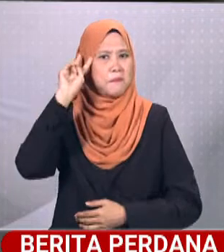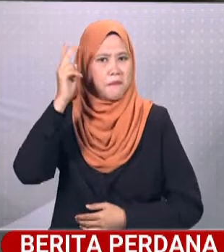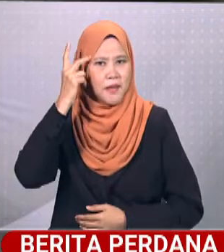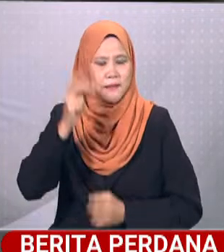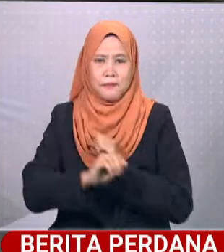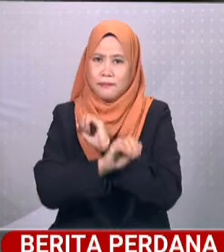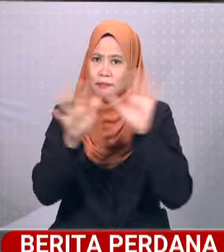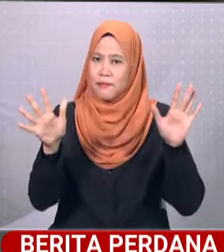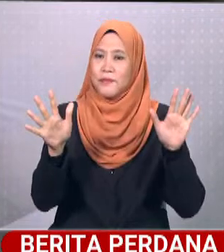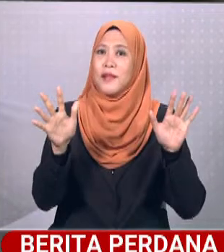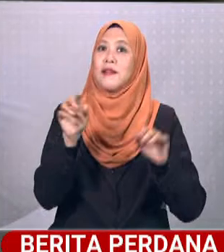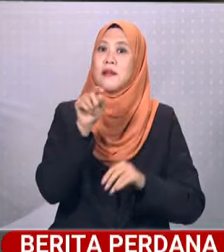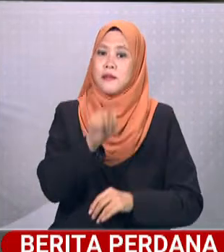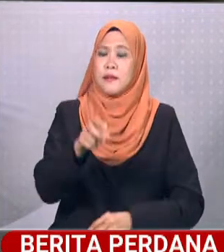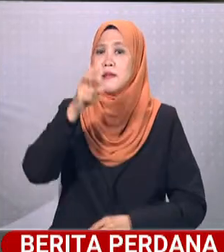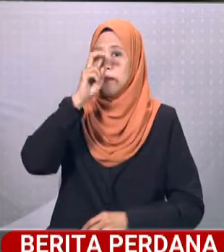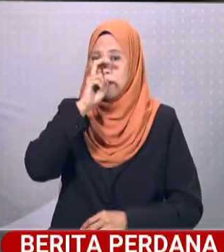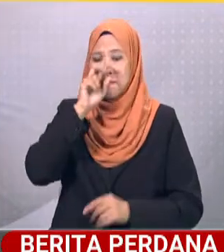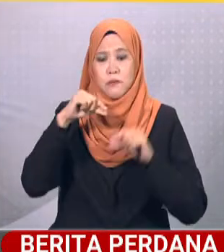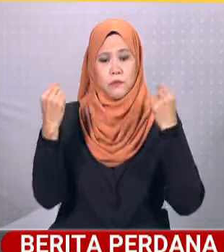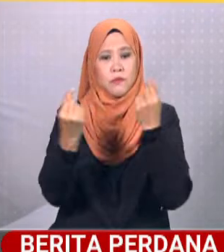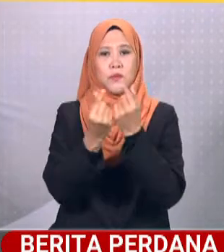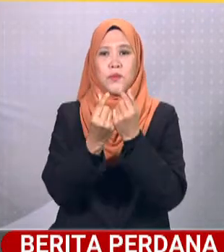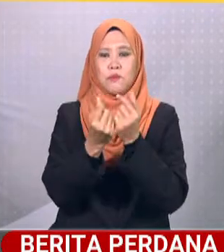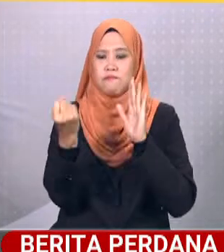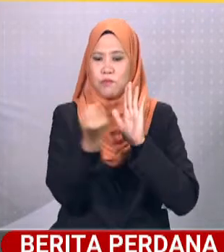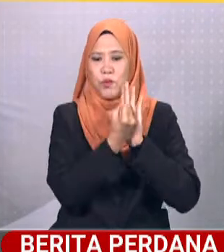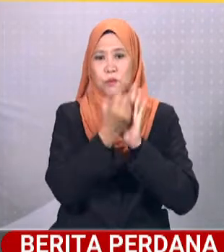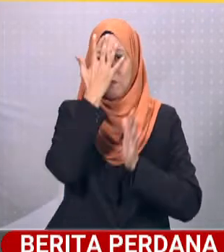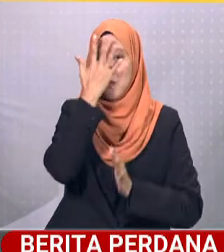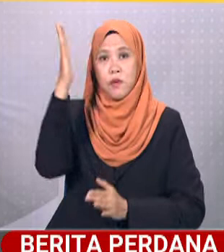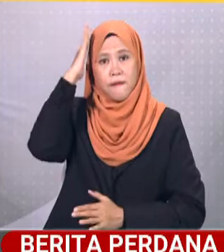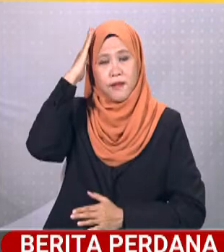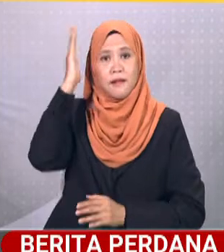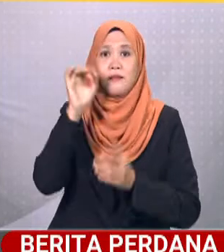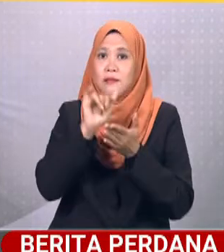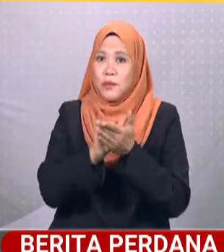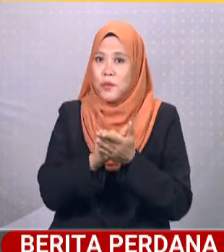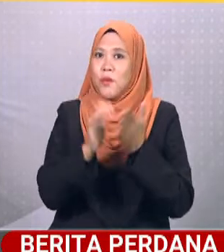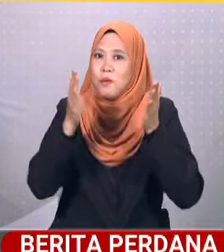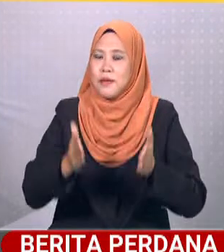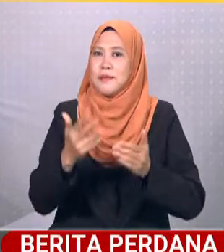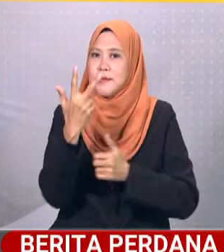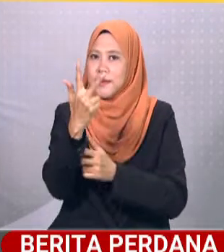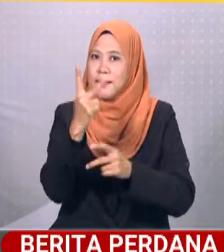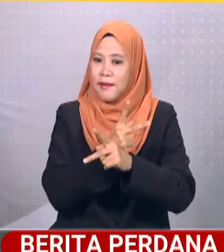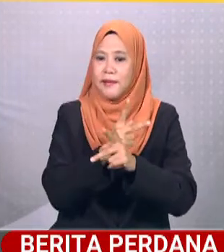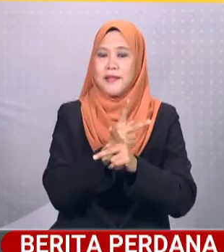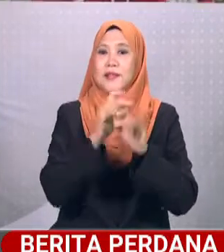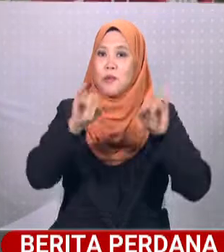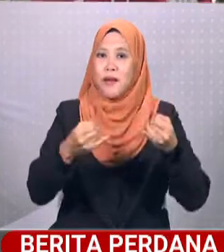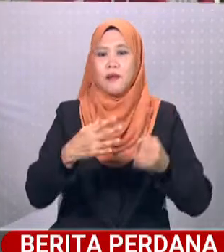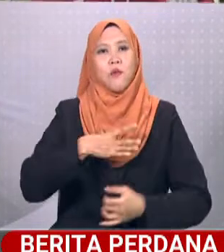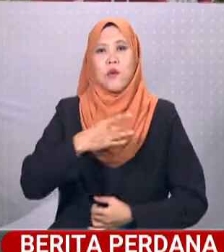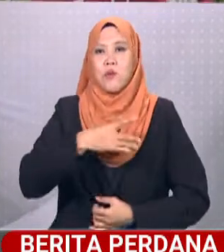yang jelas. Tegas beliau, golongan yang dicap sebagai munafik itu adalah mereka yang meninggalkan tiga kali Jumaat dengan